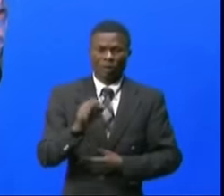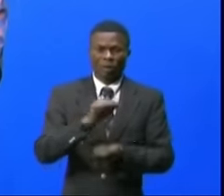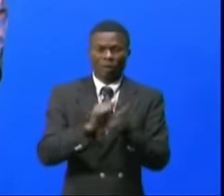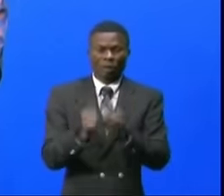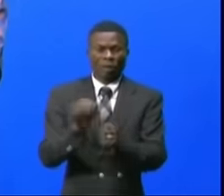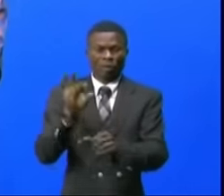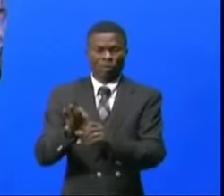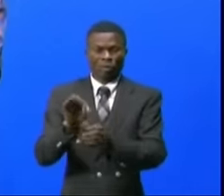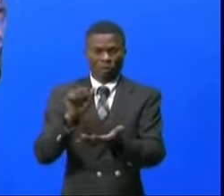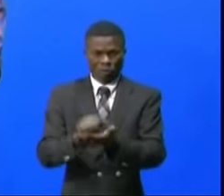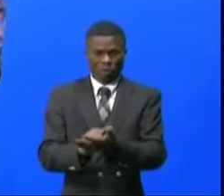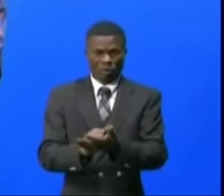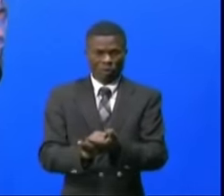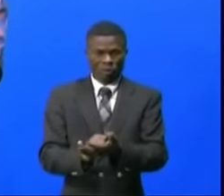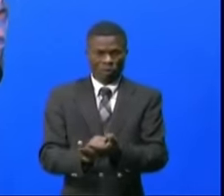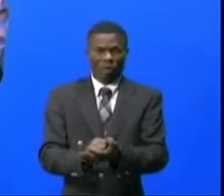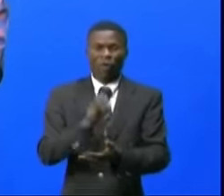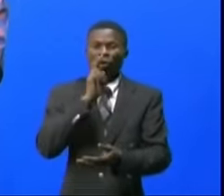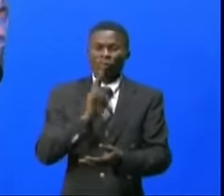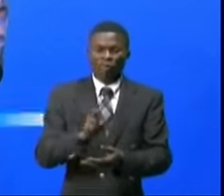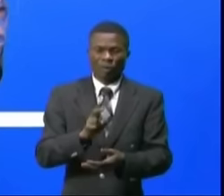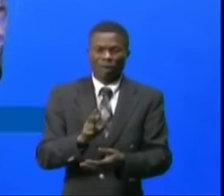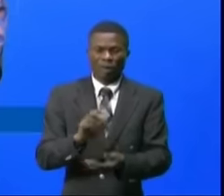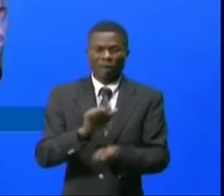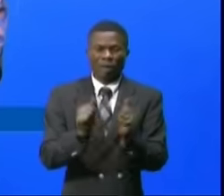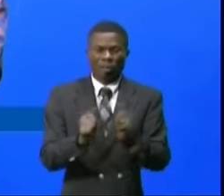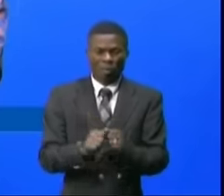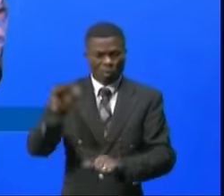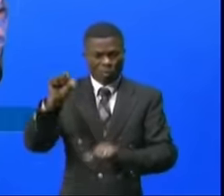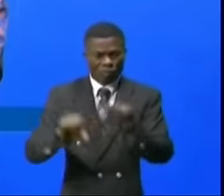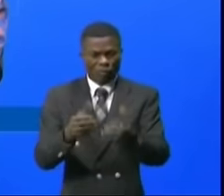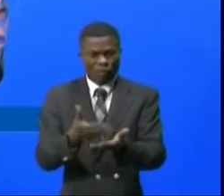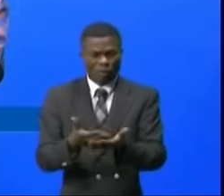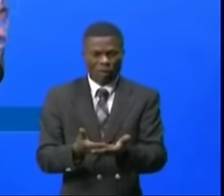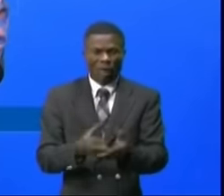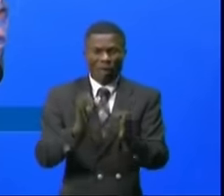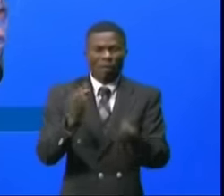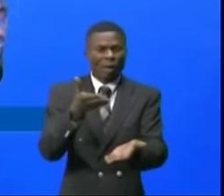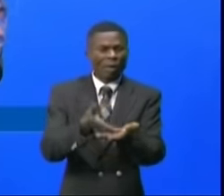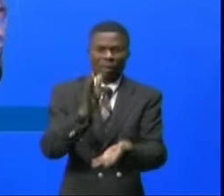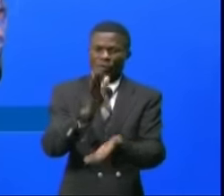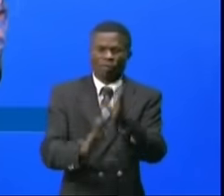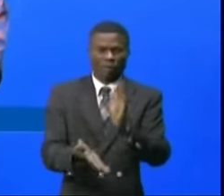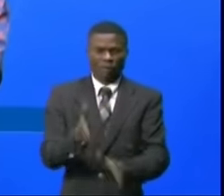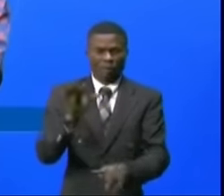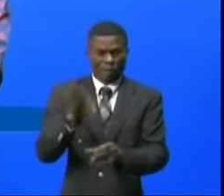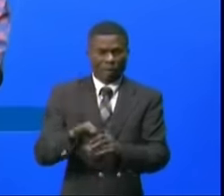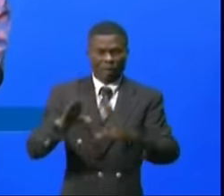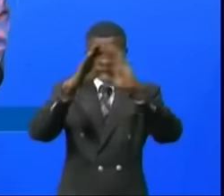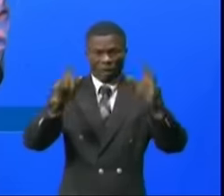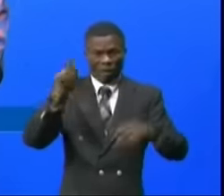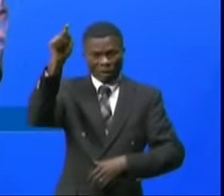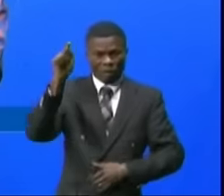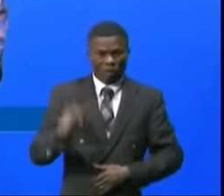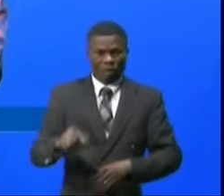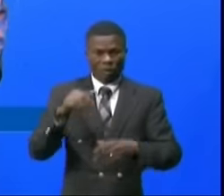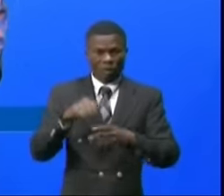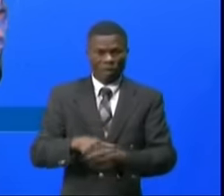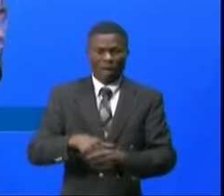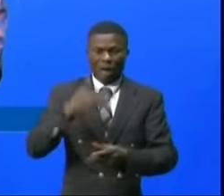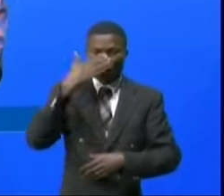processus qui s'est passé vraiment dans la transparence, dire qu'il y a eu des votes dans des camps militaires et dans les